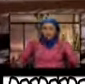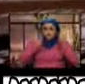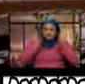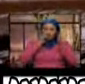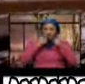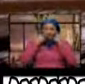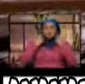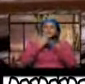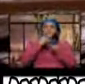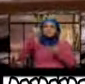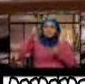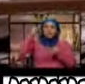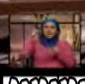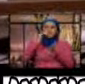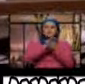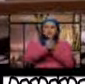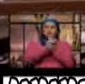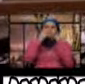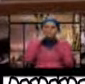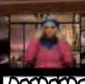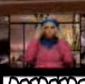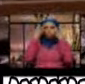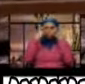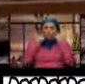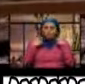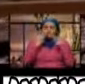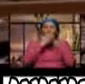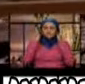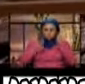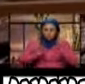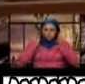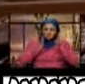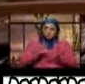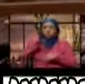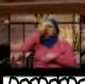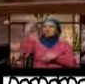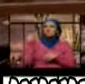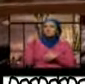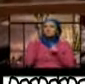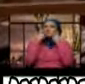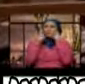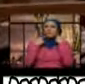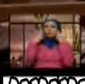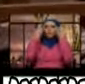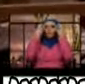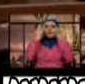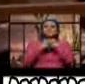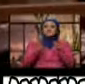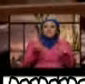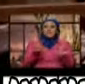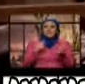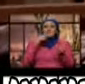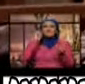ازاي، وهو عشان ما نامش طول الليل. فهذا هو المنطق، ربما معصيه اورثتك ذلا لله